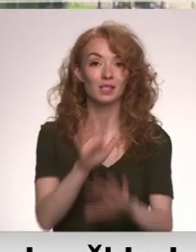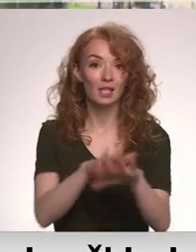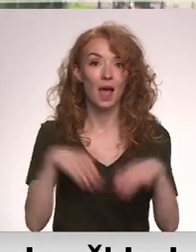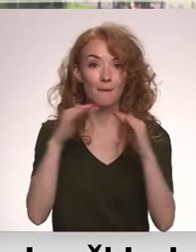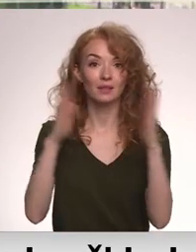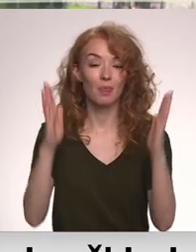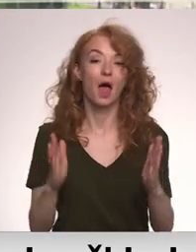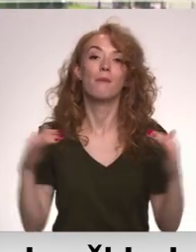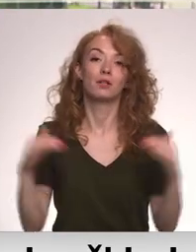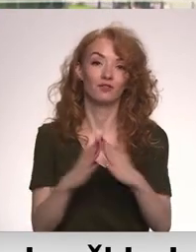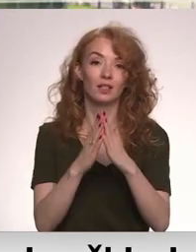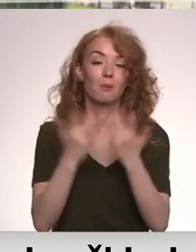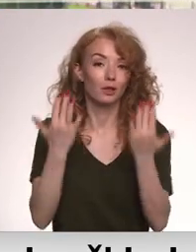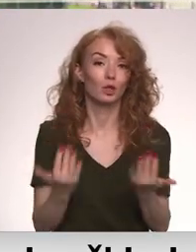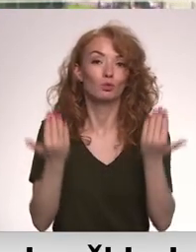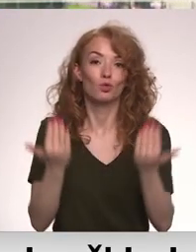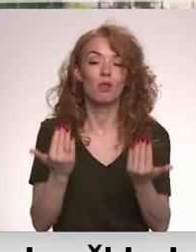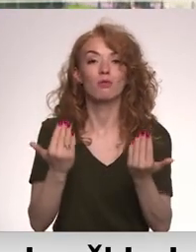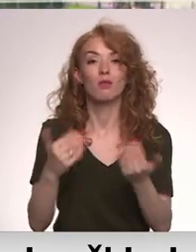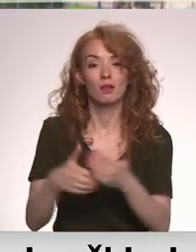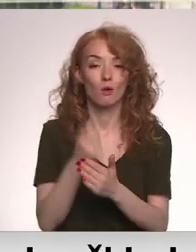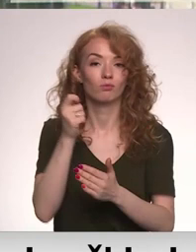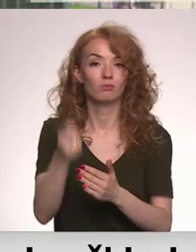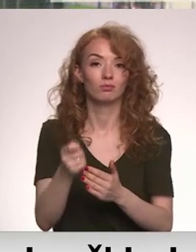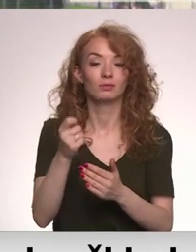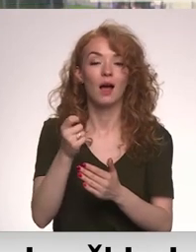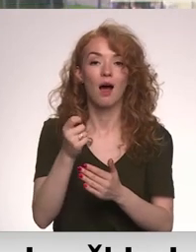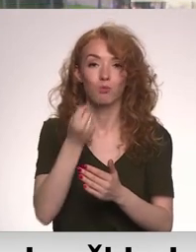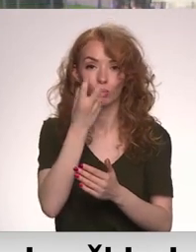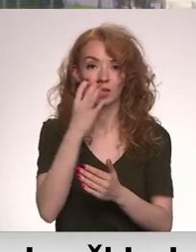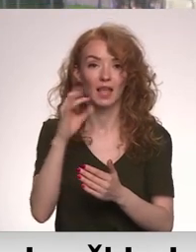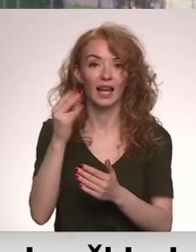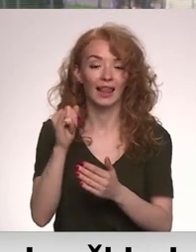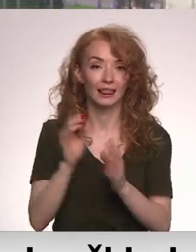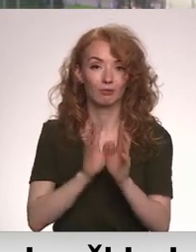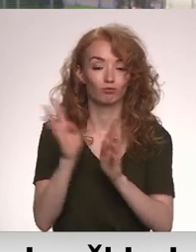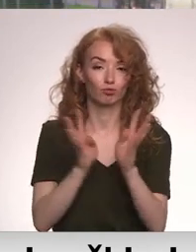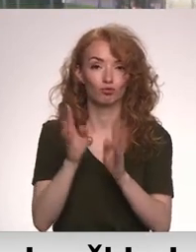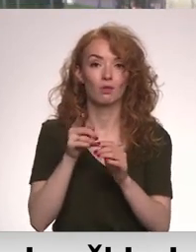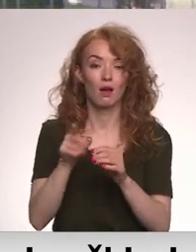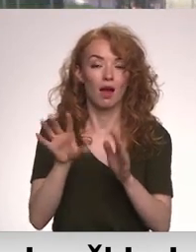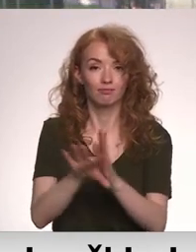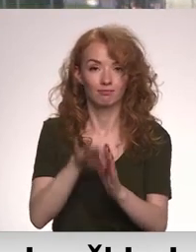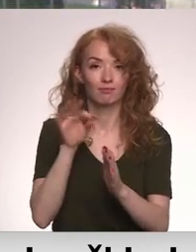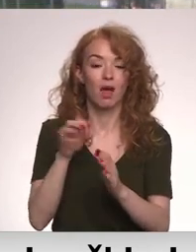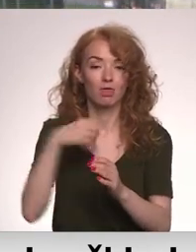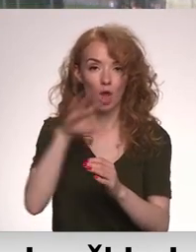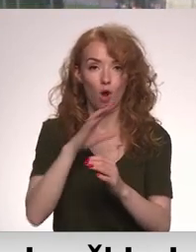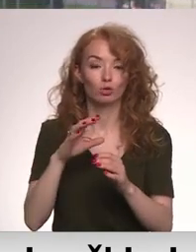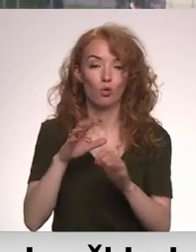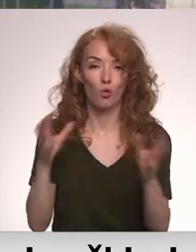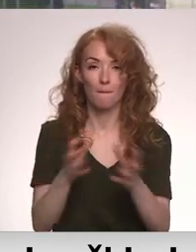Saeimas namā svinīgā pasākumā šodien dots vārds jaunai ceriņu šķirnei, kura selekcionēta Dārzkopības institūtā